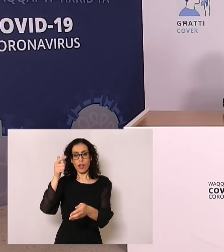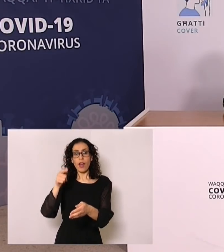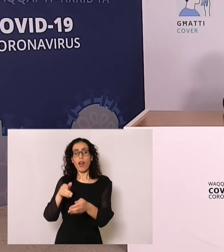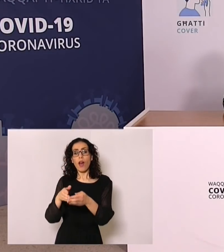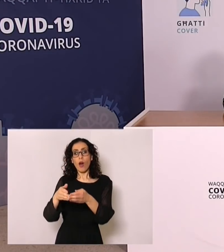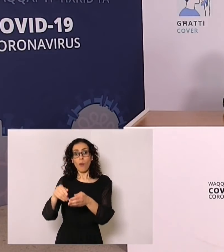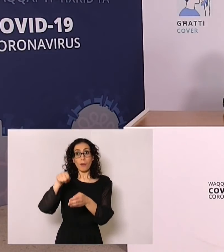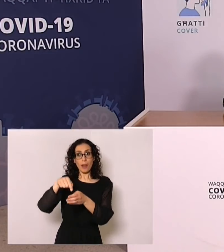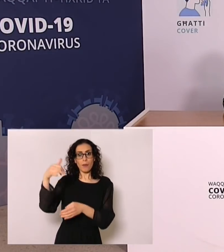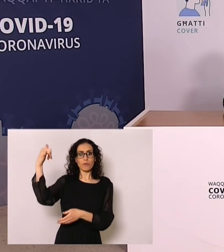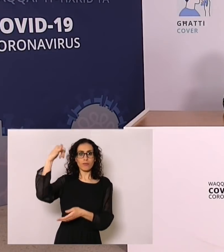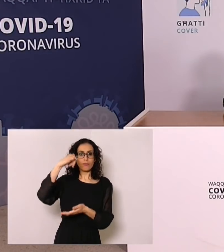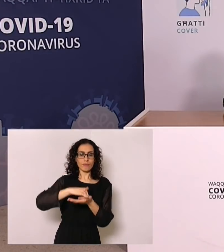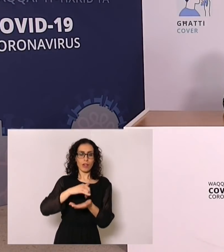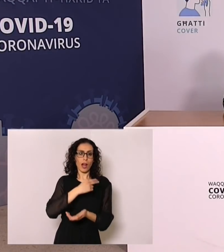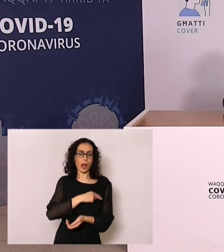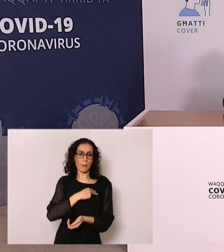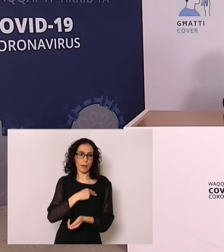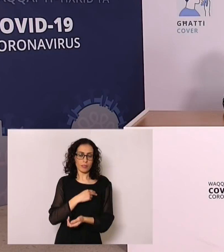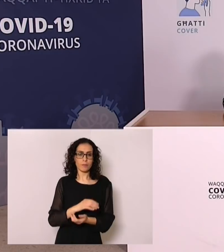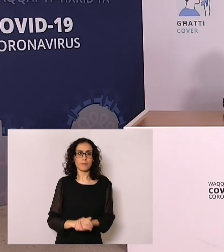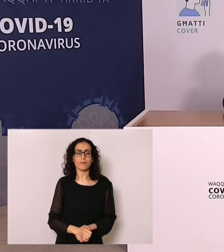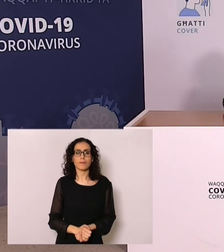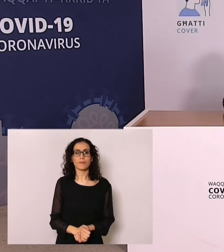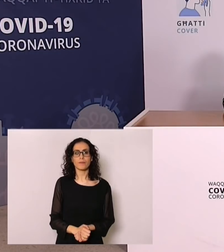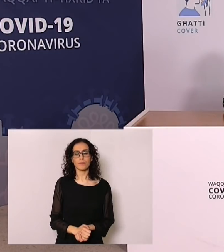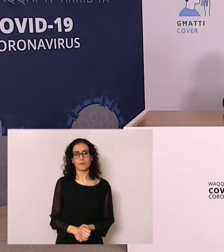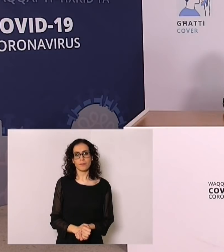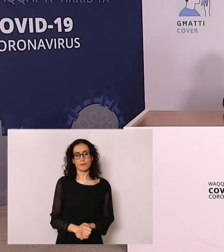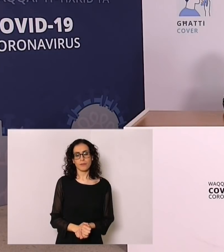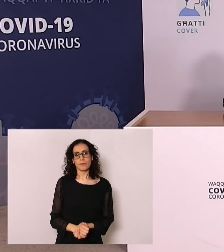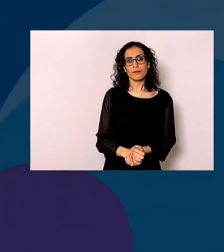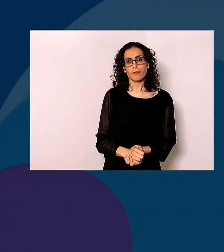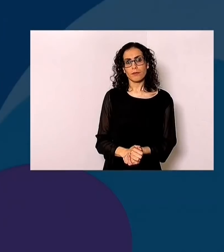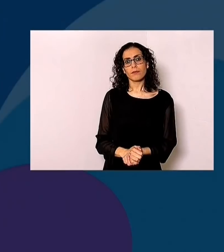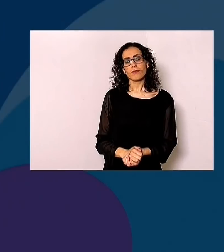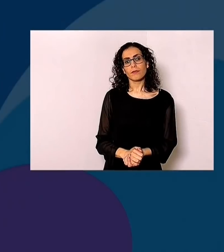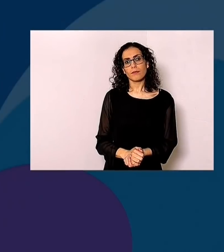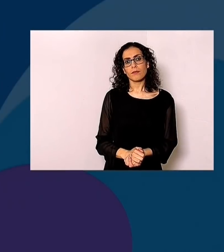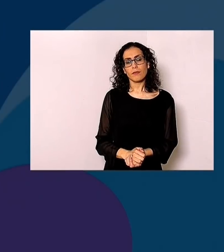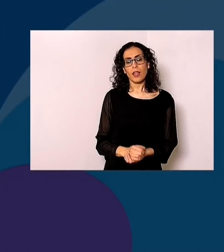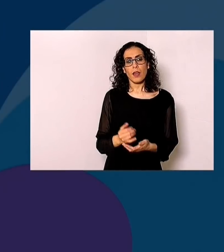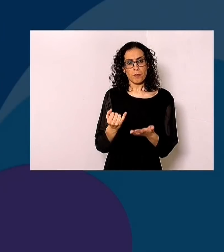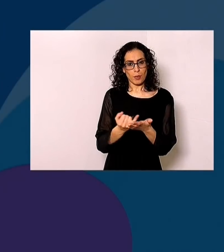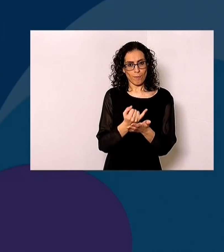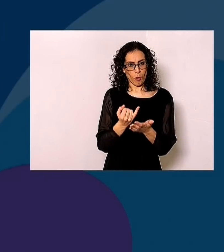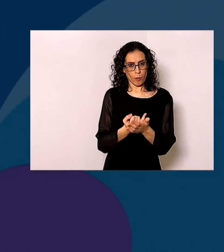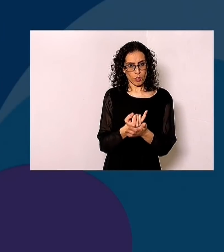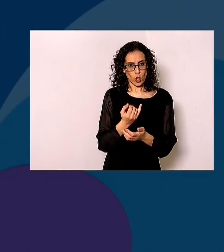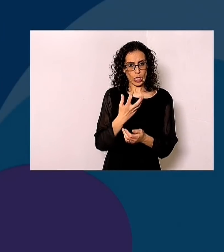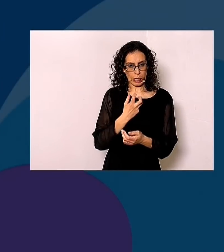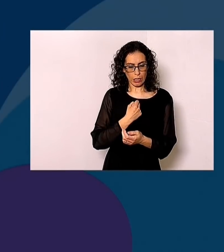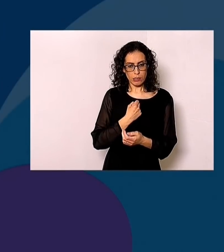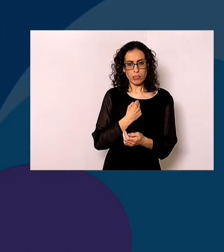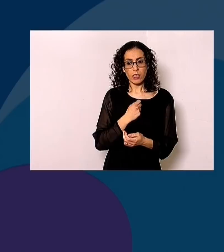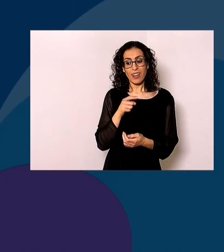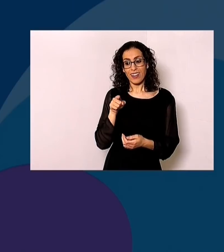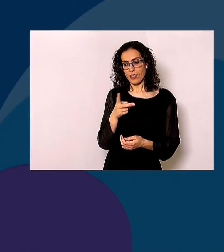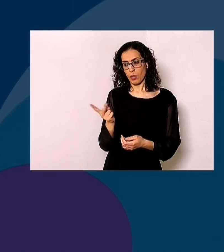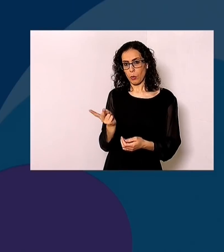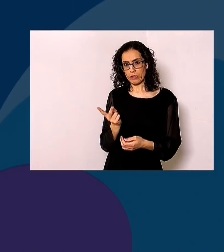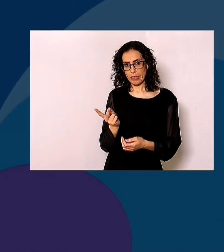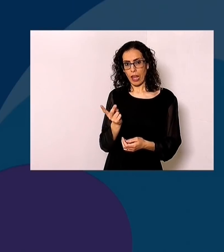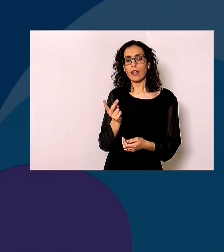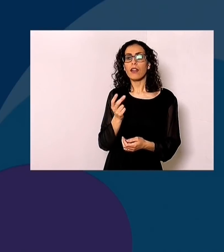ikunu taħt kura aħjar, taħt attenzjoni aħjar. Mela, l-ewwel nett tajjeb ngħidu li mill-informazzjoni li għandna li dawn il-nies m'għandhomx